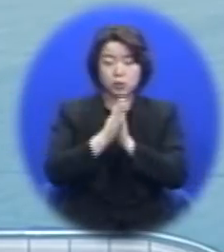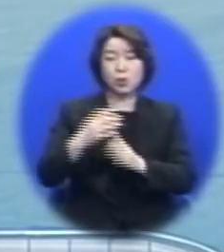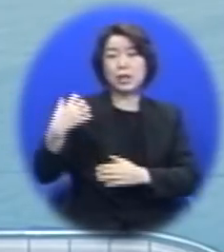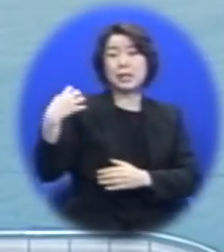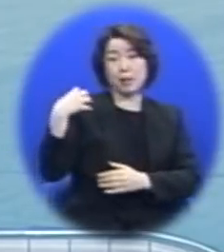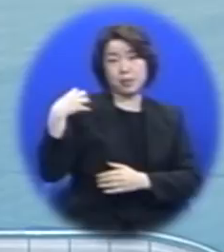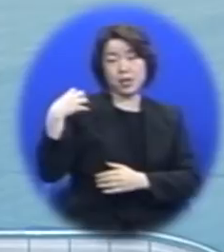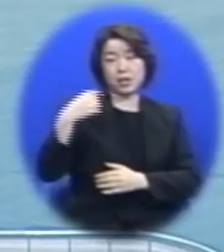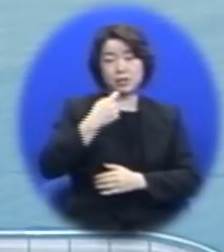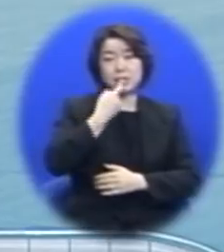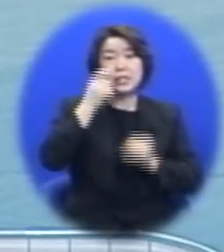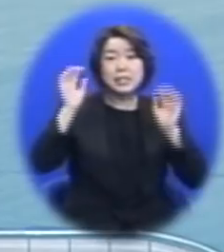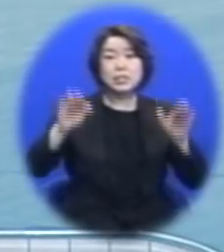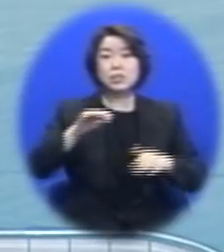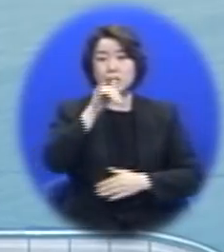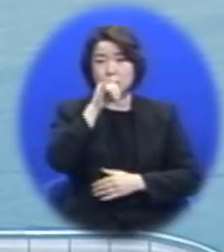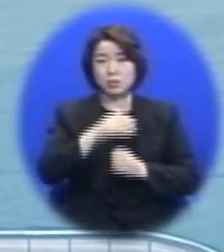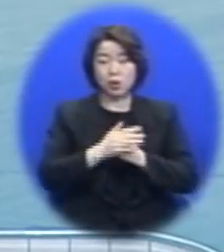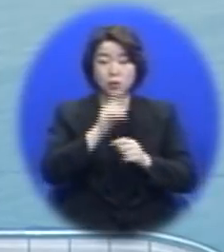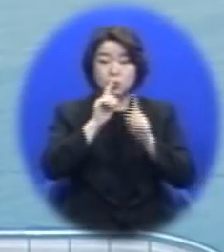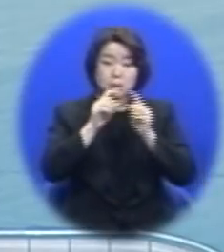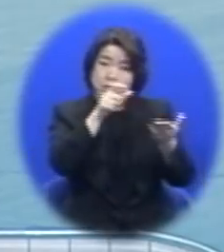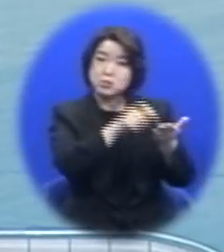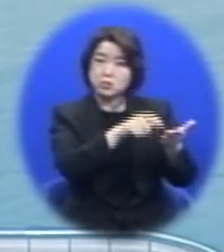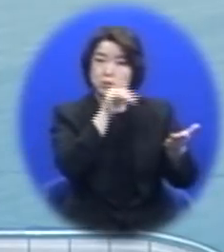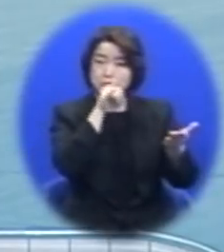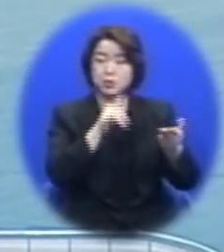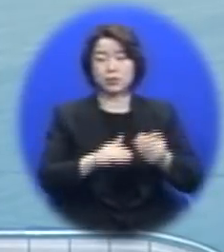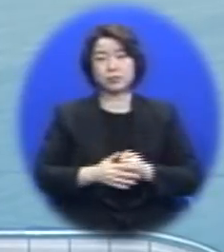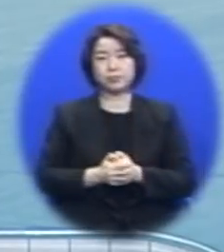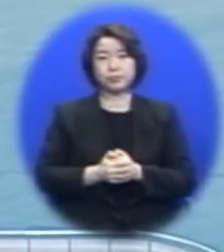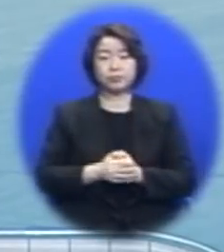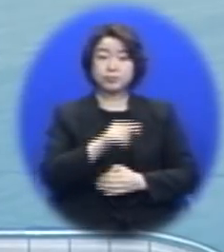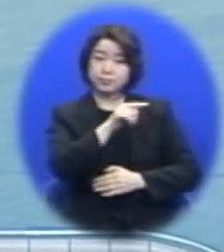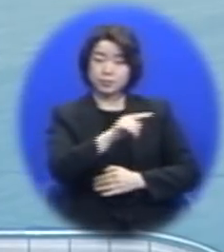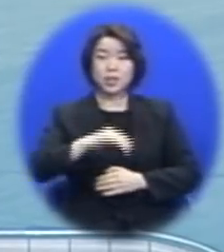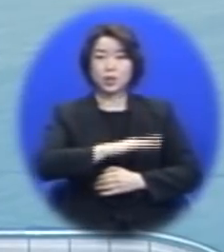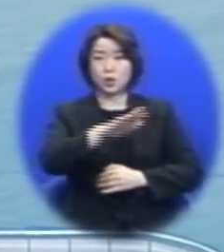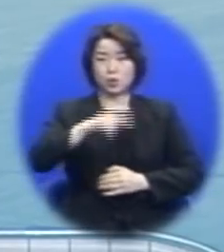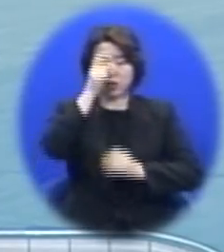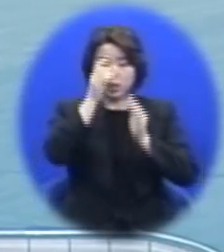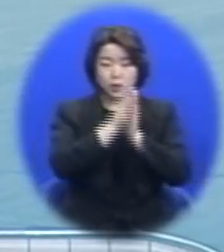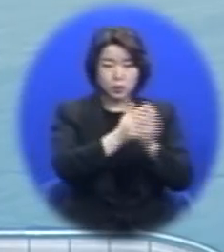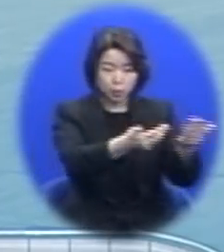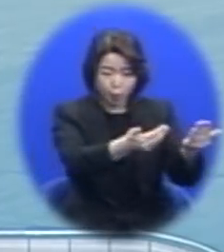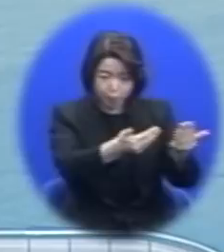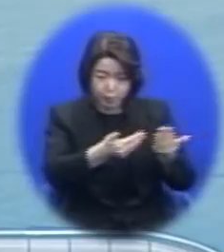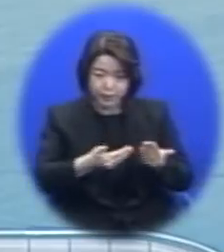있으십니다. 그렇게 말씀하고 있어요. 그가 우리의 기도를 받아서